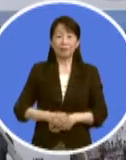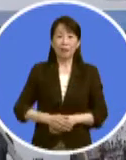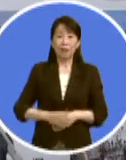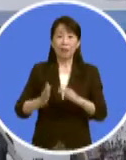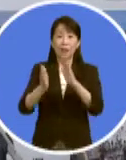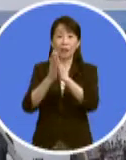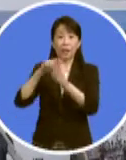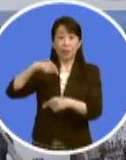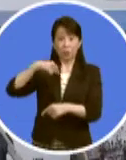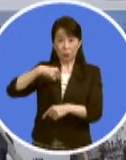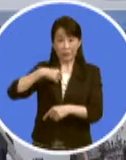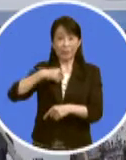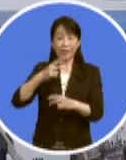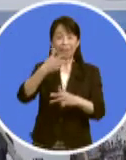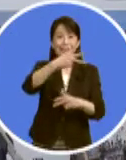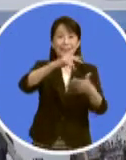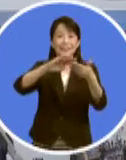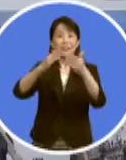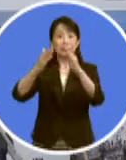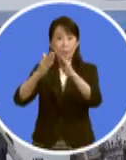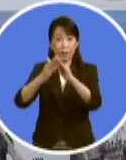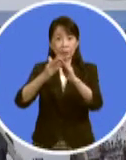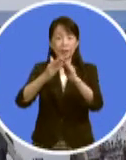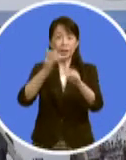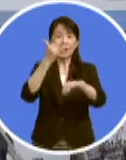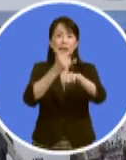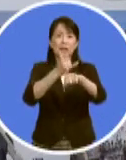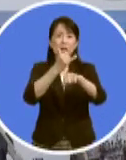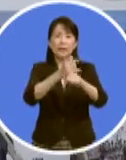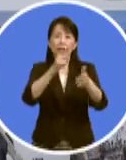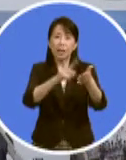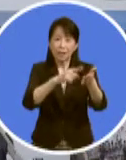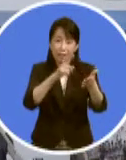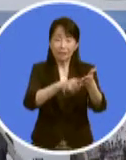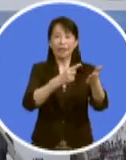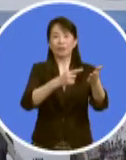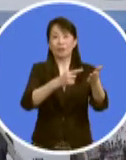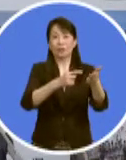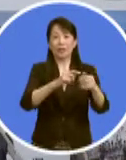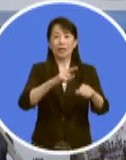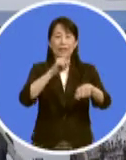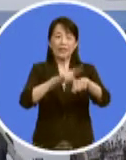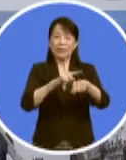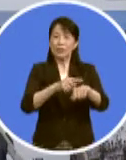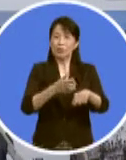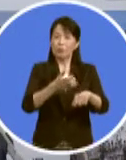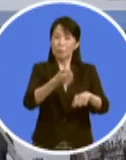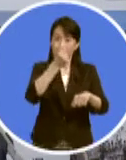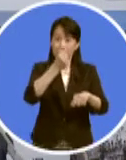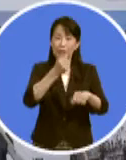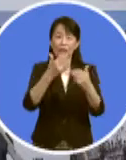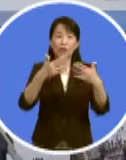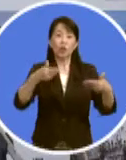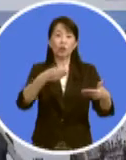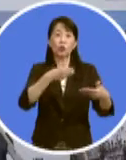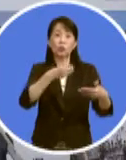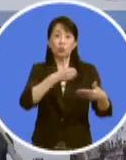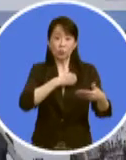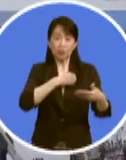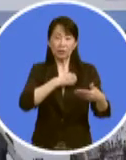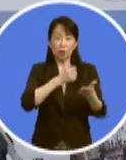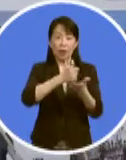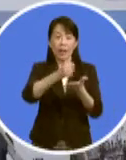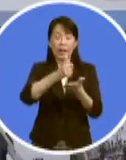ですね県としてそういったの市や町で必要な人材もしくはのレベルのですね能力の職員を